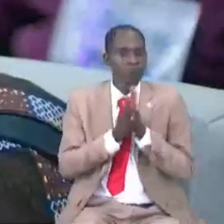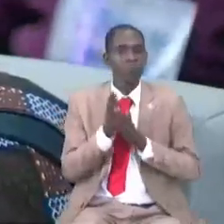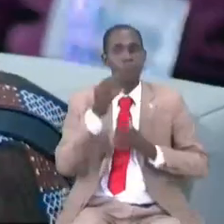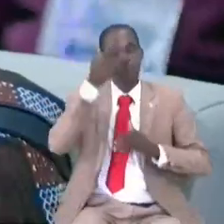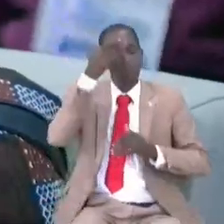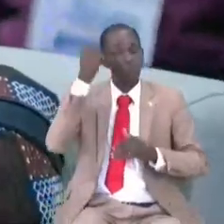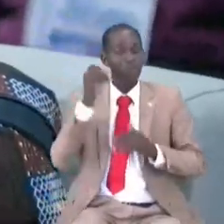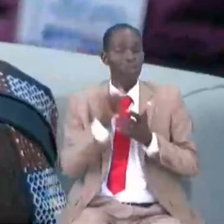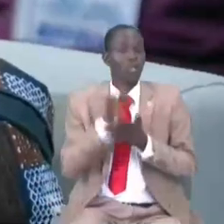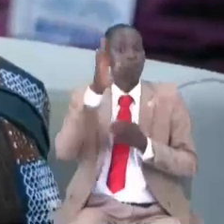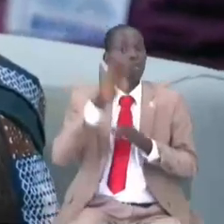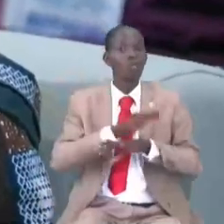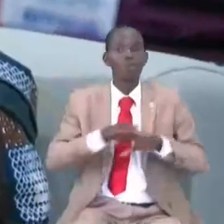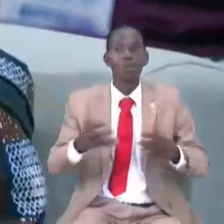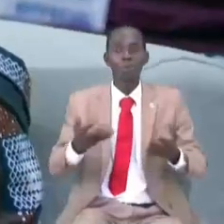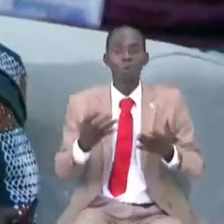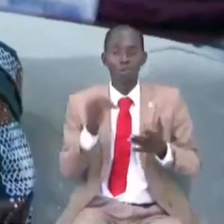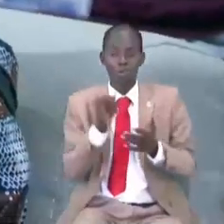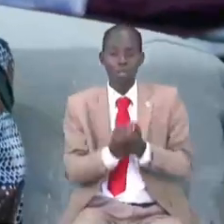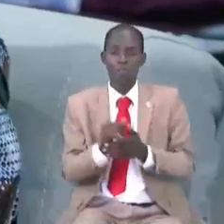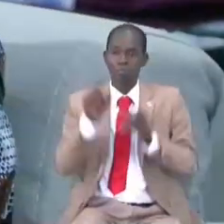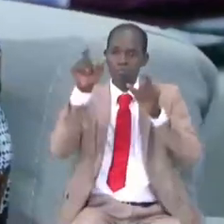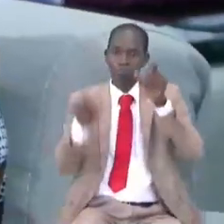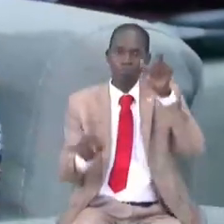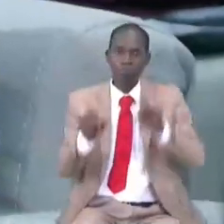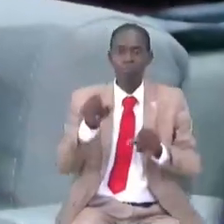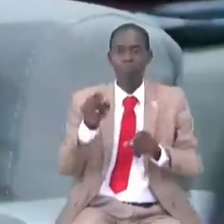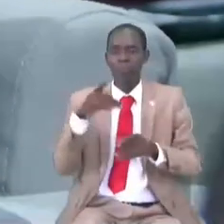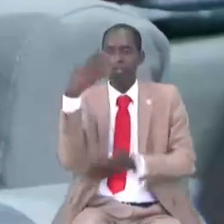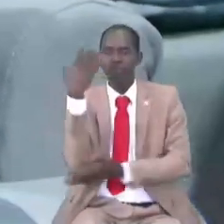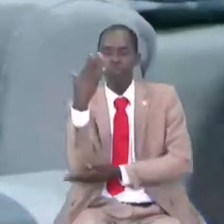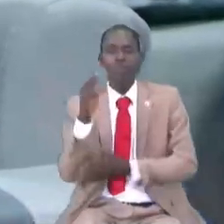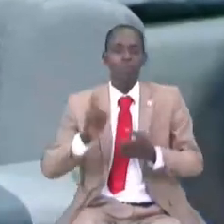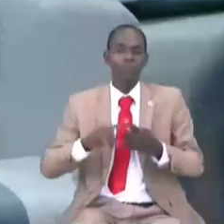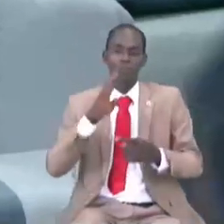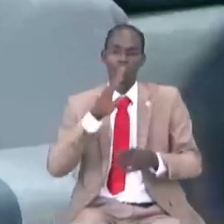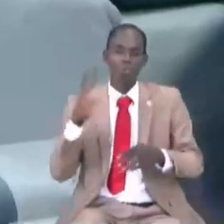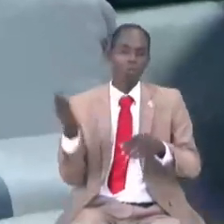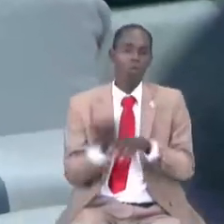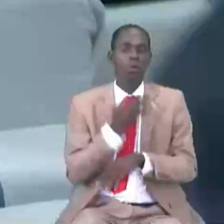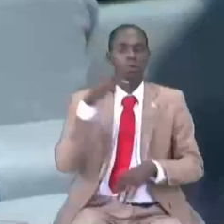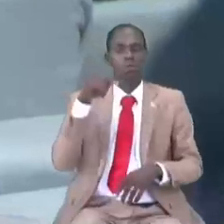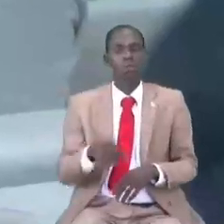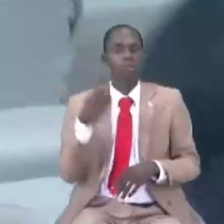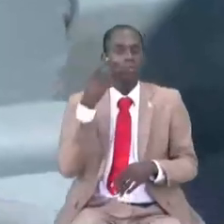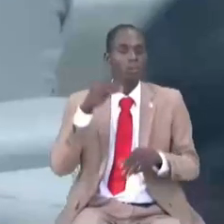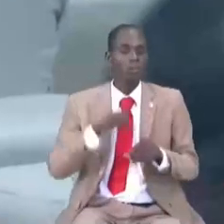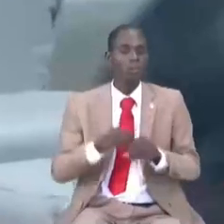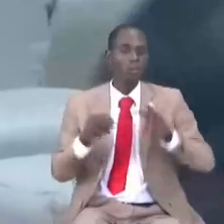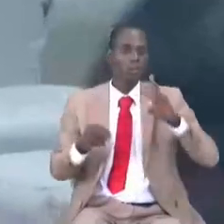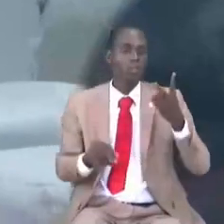coupé. En 2 Corinthiens au chapitre 5, verset 11. 2 Corinthiens chapitre